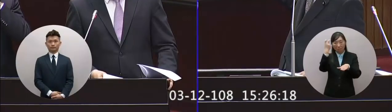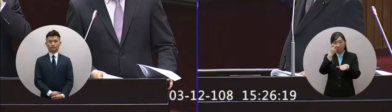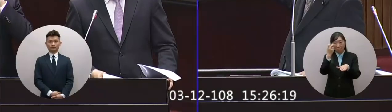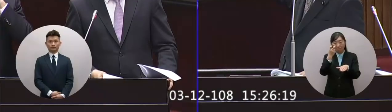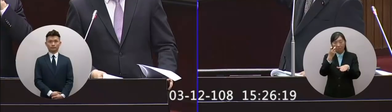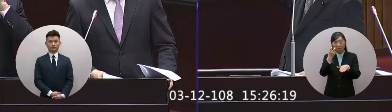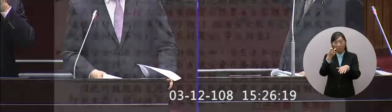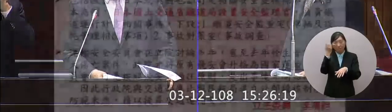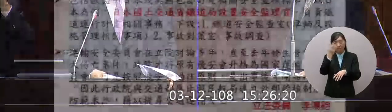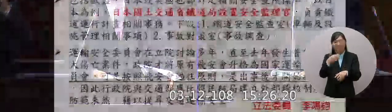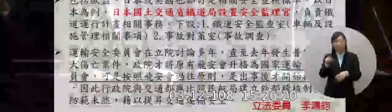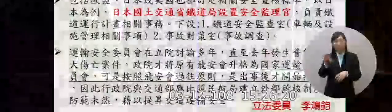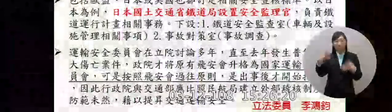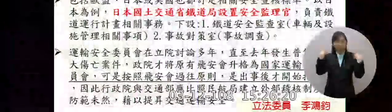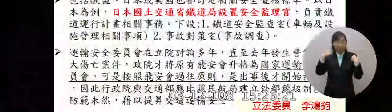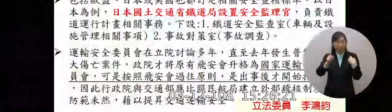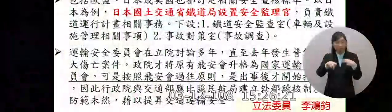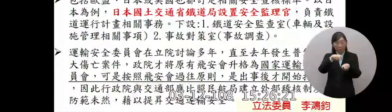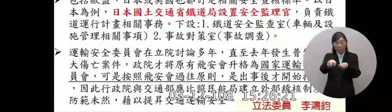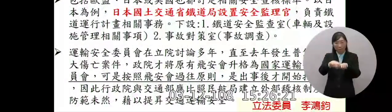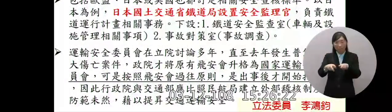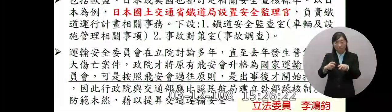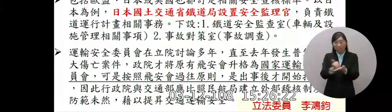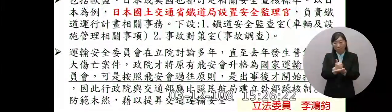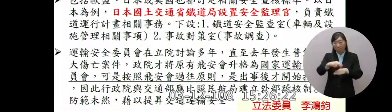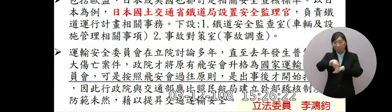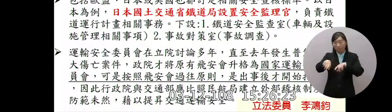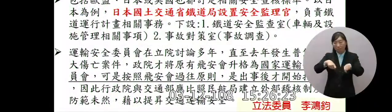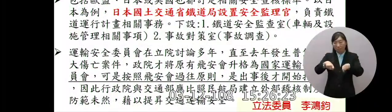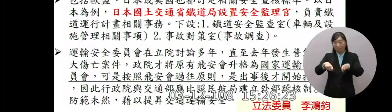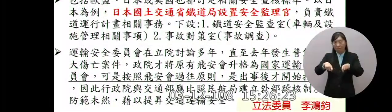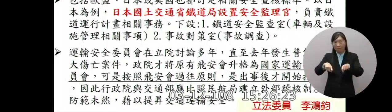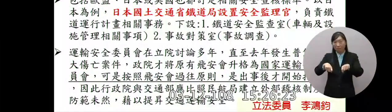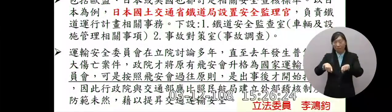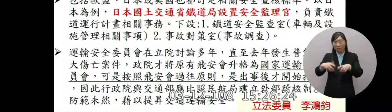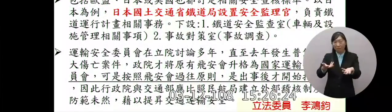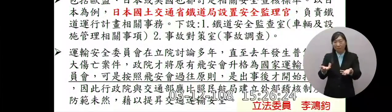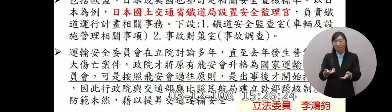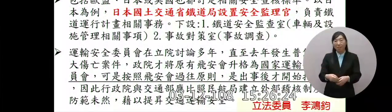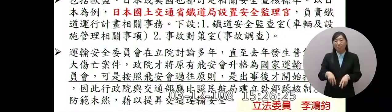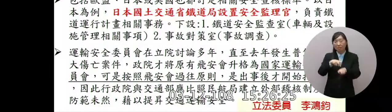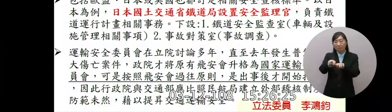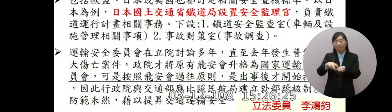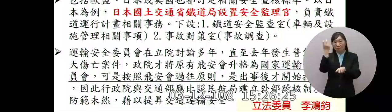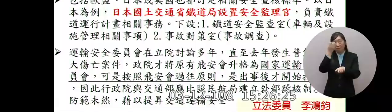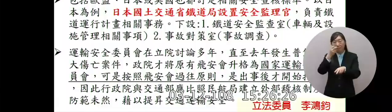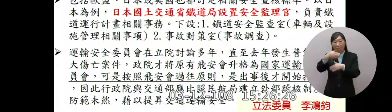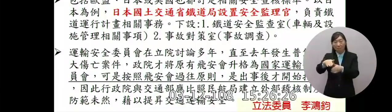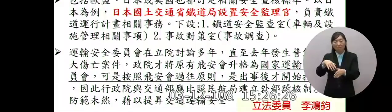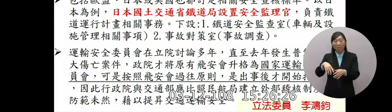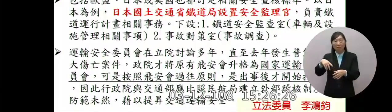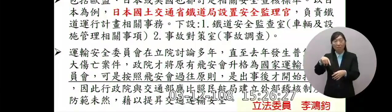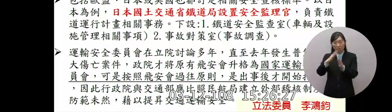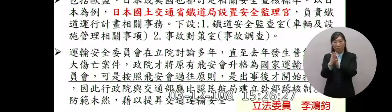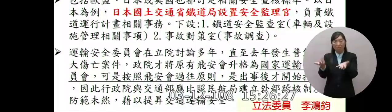官，它就是负责什么？负责铁道运行计划相关的事务，设所谓的铁道安全监察室跟事故